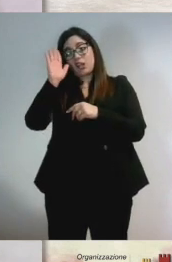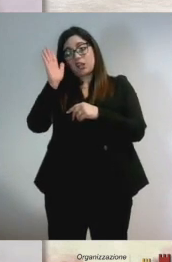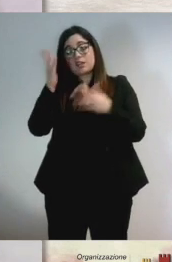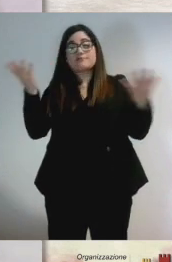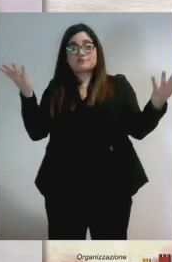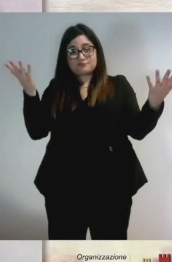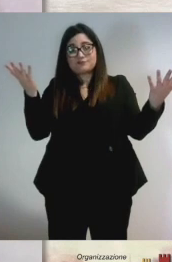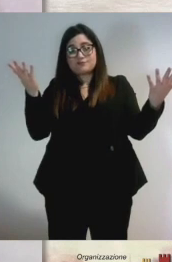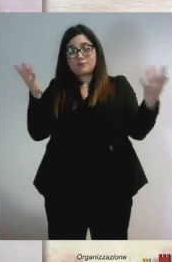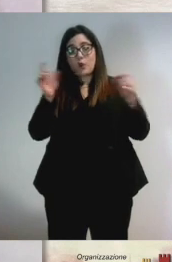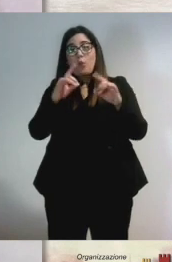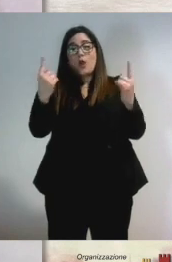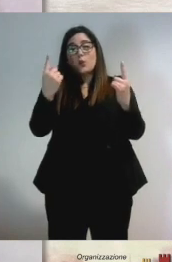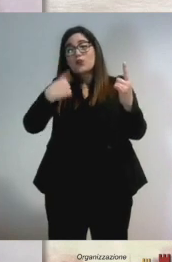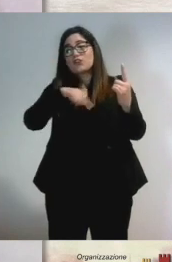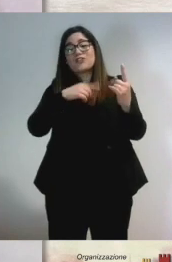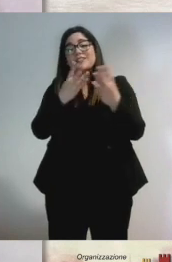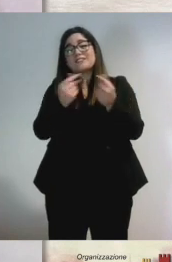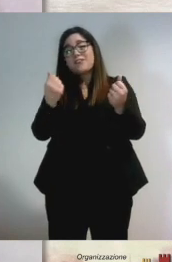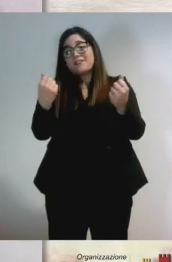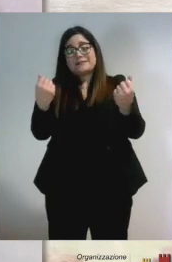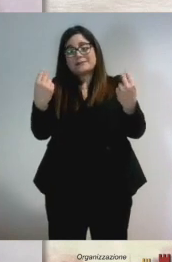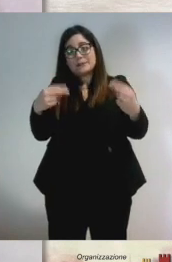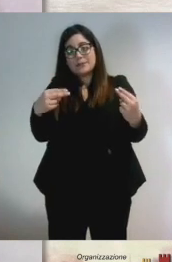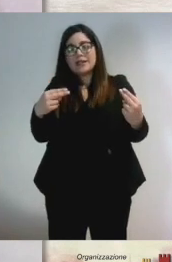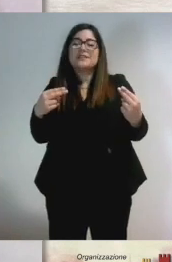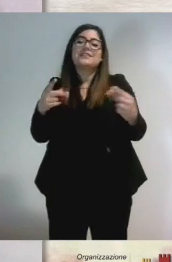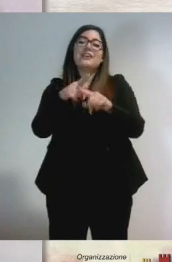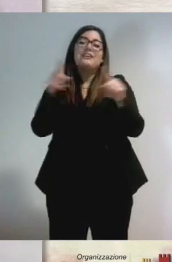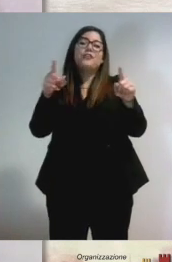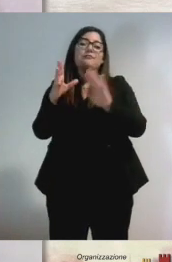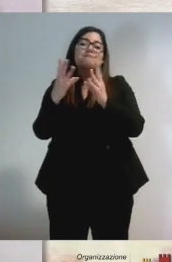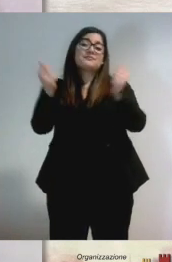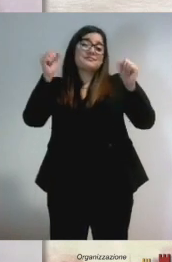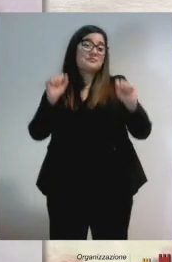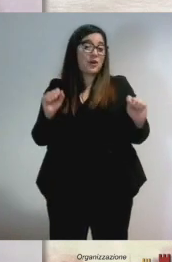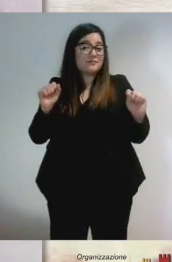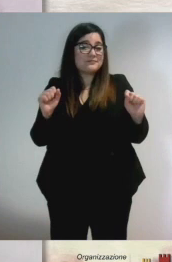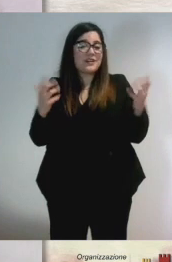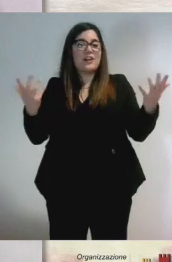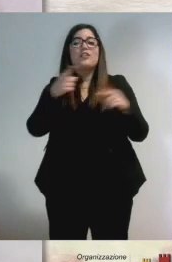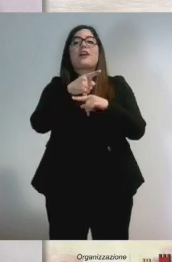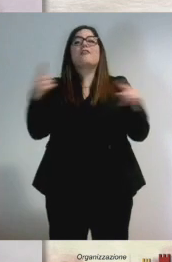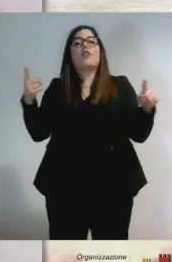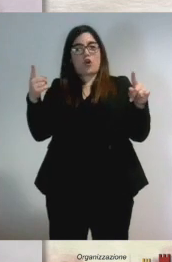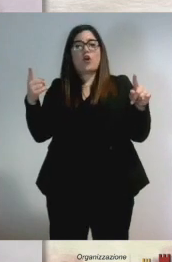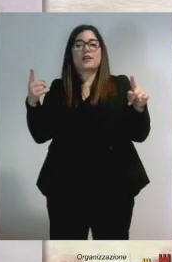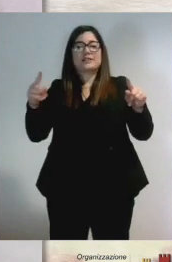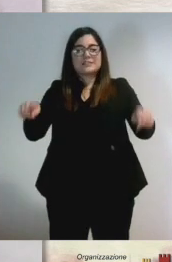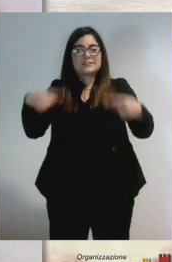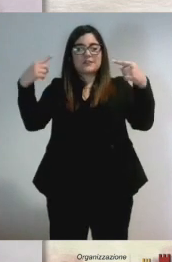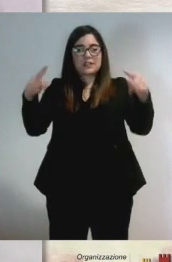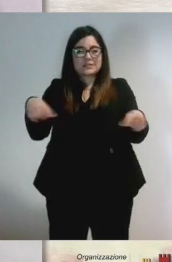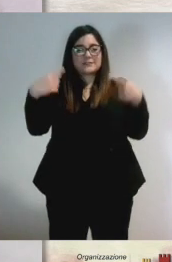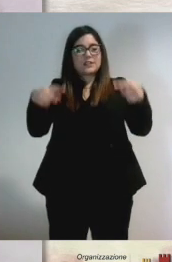riusciti a risolvere ecco chi moglie di voi può raccogliere le sfide di questo tempo